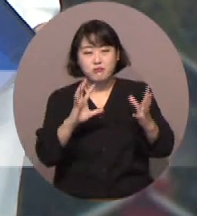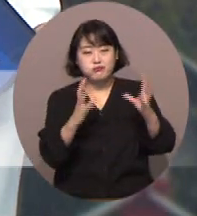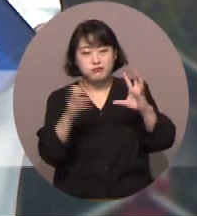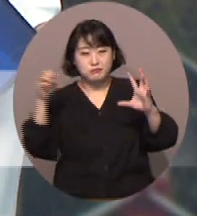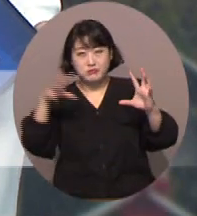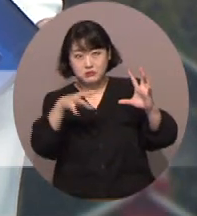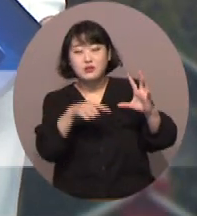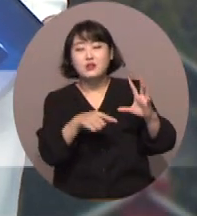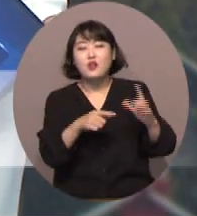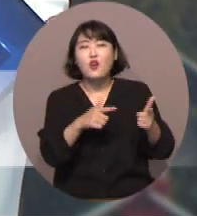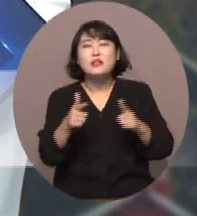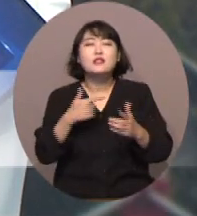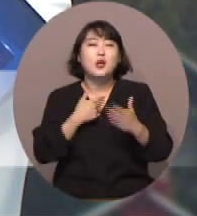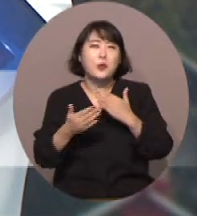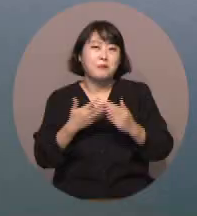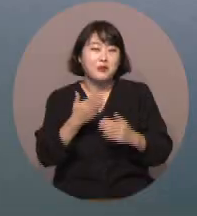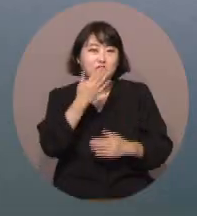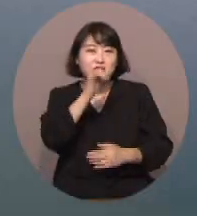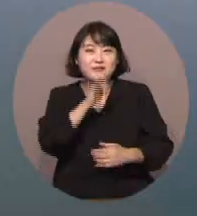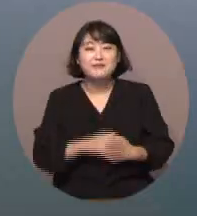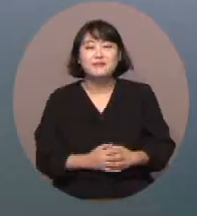김광현 기자가 소개합니다.